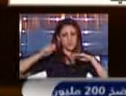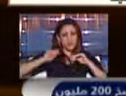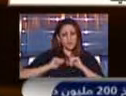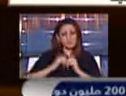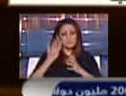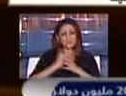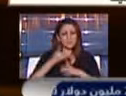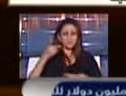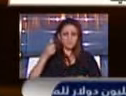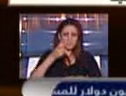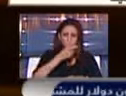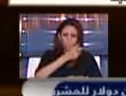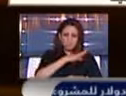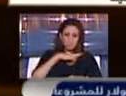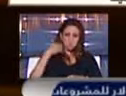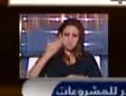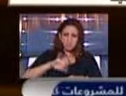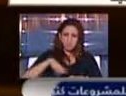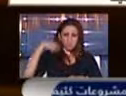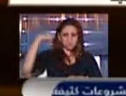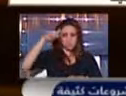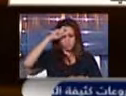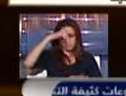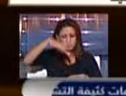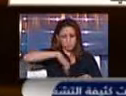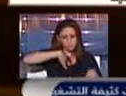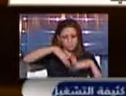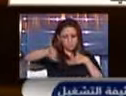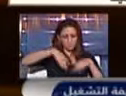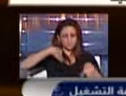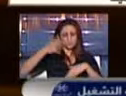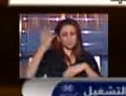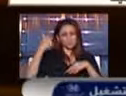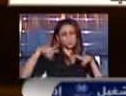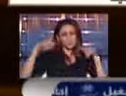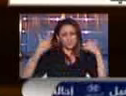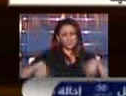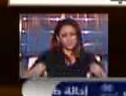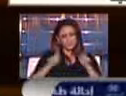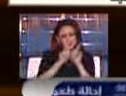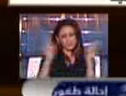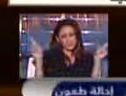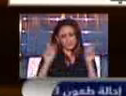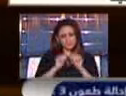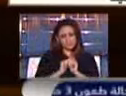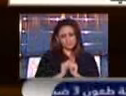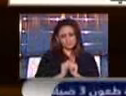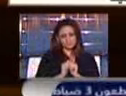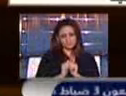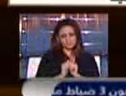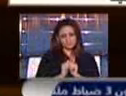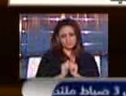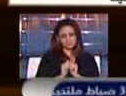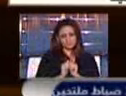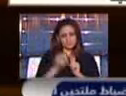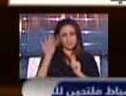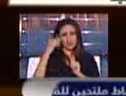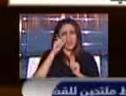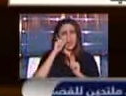لقاتله شهداء محمد محمود وغيره؟ تعليقي بالنسبه لمحاكمات مبارك والعدلي والست المساعدين ديت